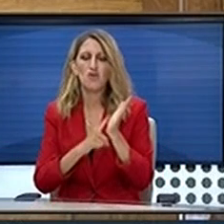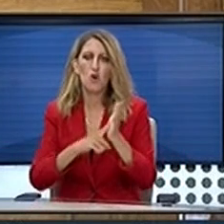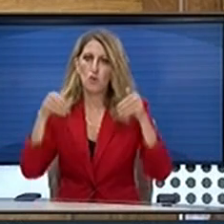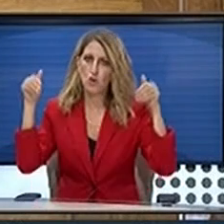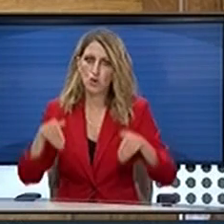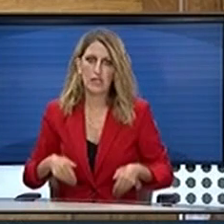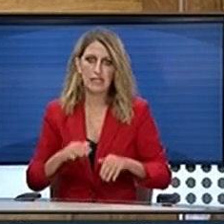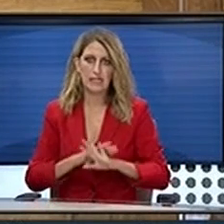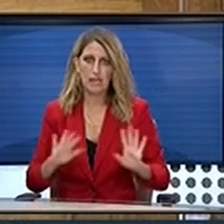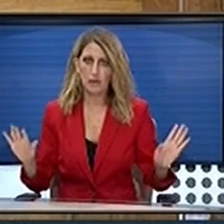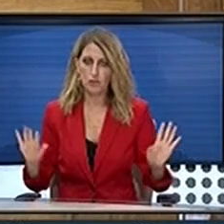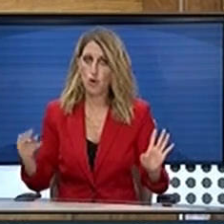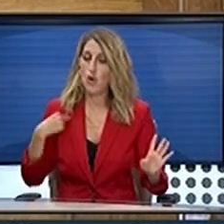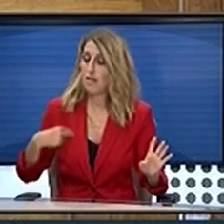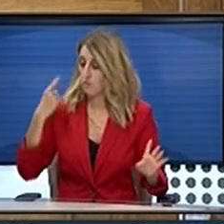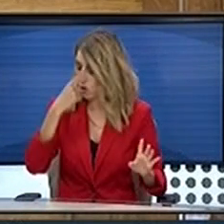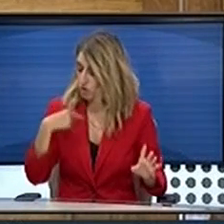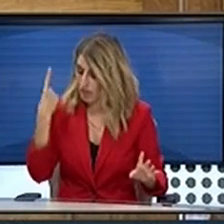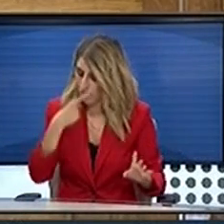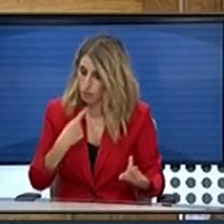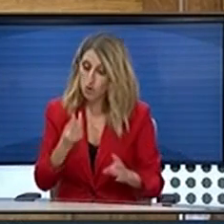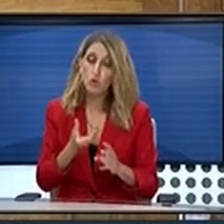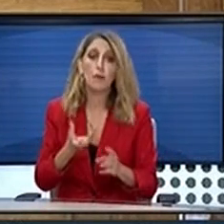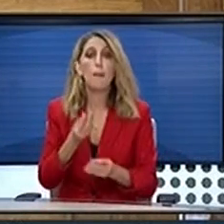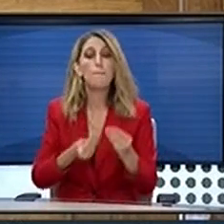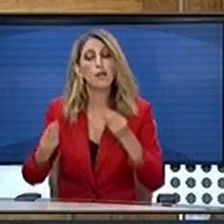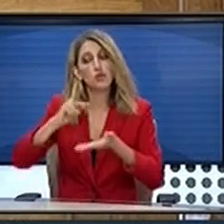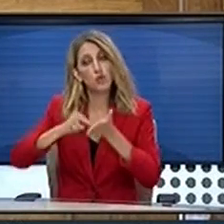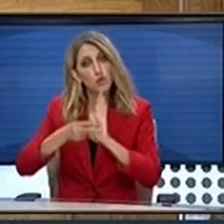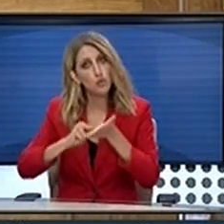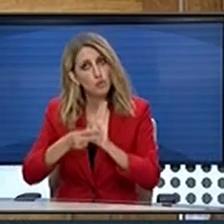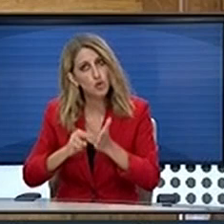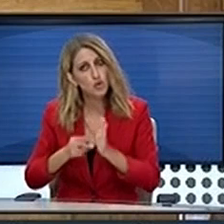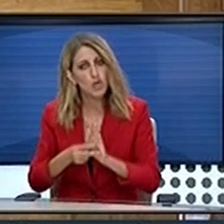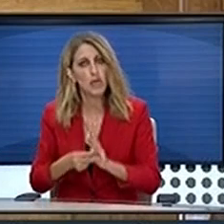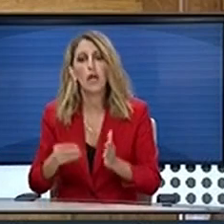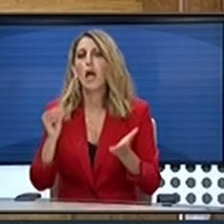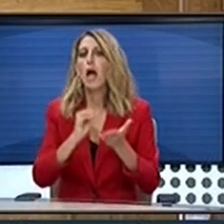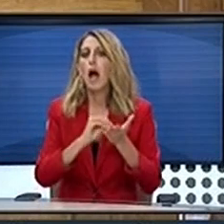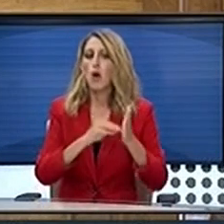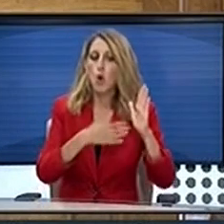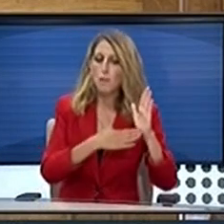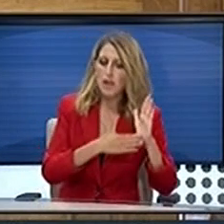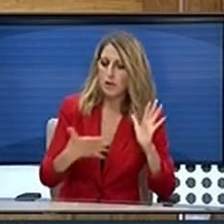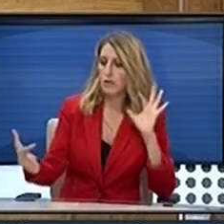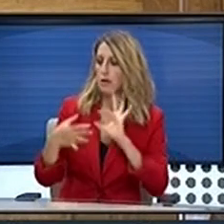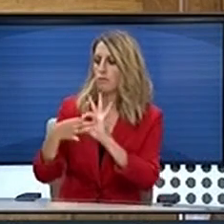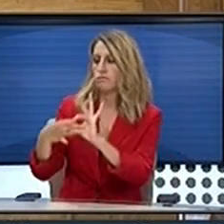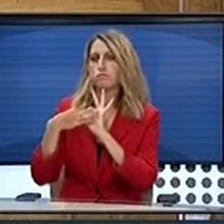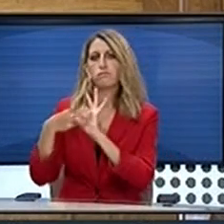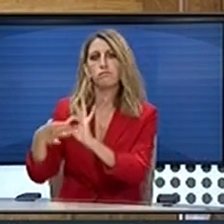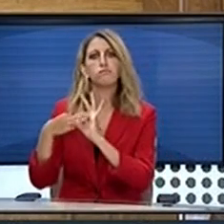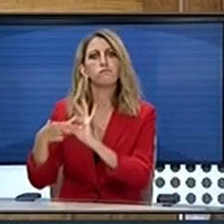πρόσωπα. Σταθερή επικοινωνία της υπηρεσίας με τα αρμόδια κοινοβουλευτικά όργανα.